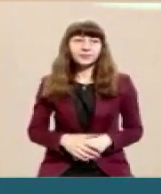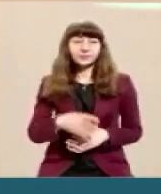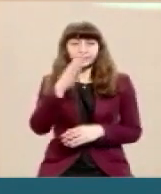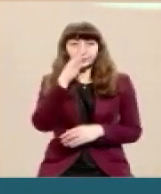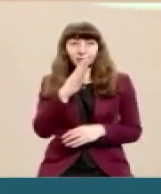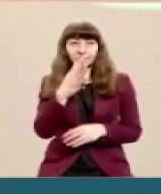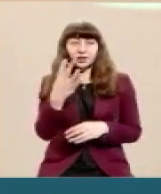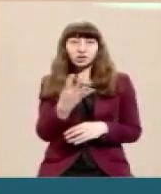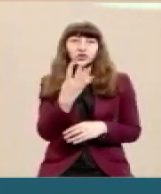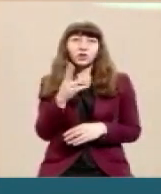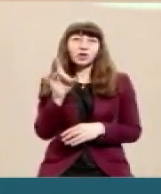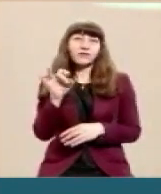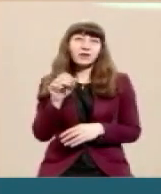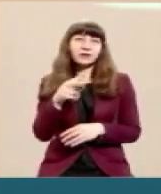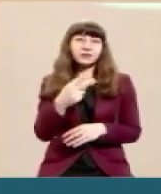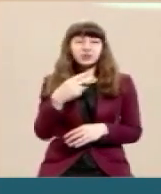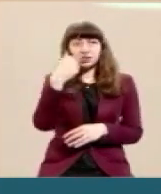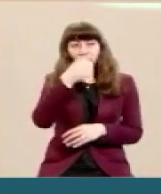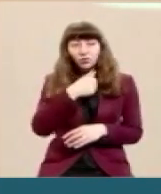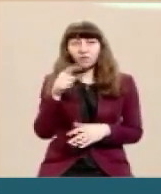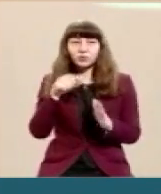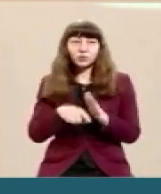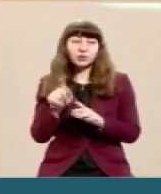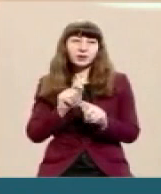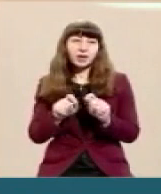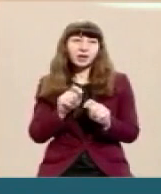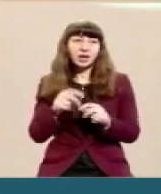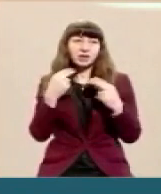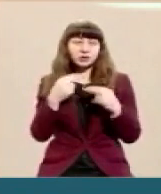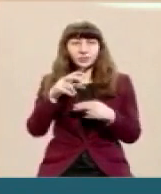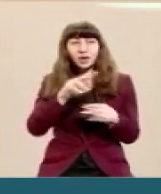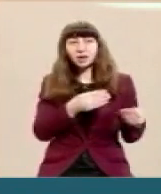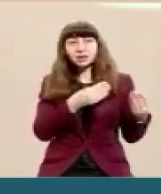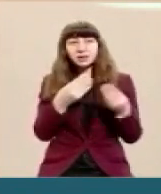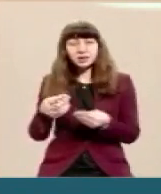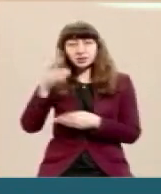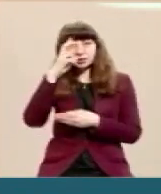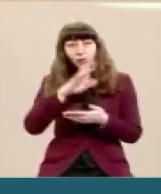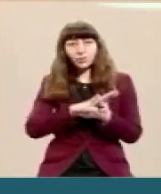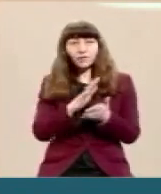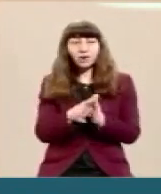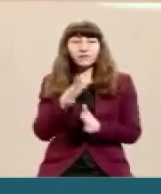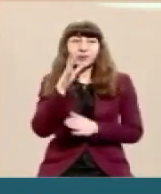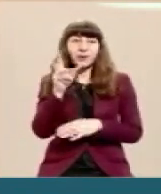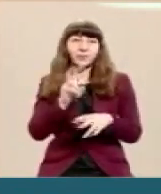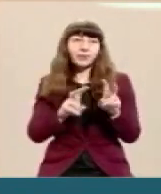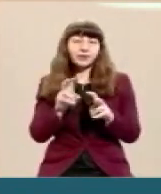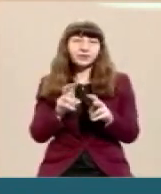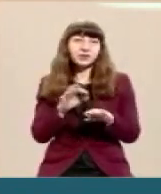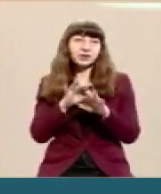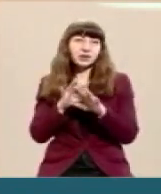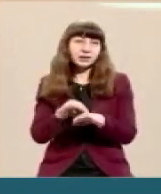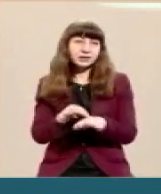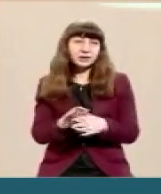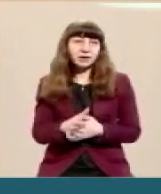квартал 2022 года, предоставляемых в рамках внутреннего контроля за качеством оказания госуслуг. В ходе проведения анализа установлены факты формального